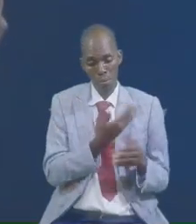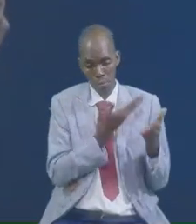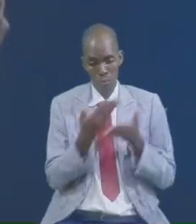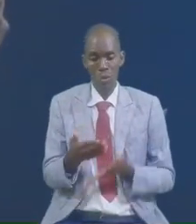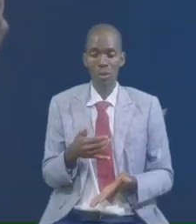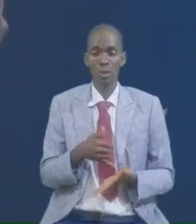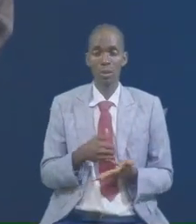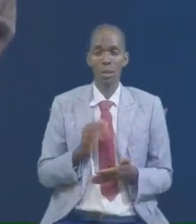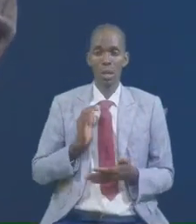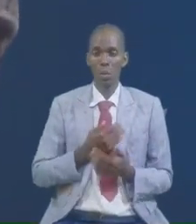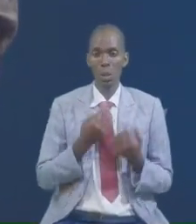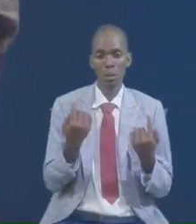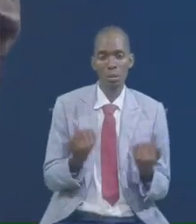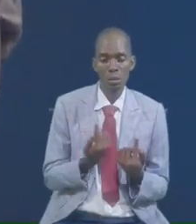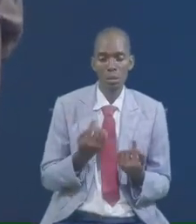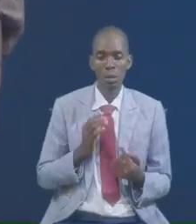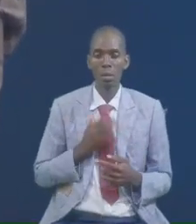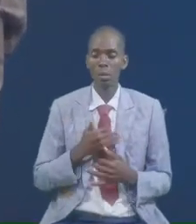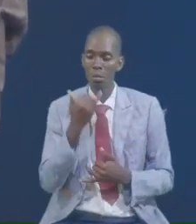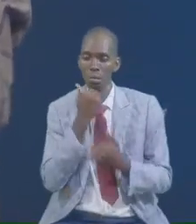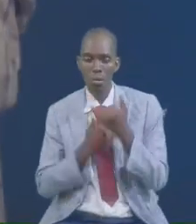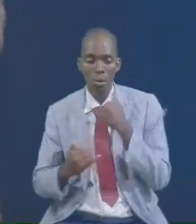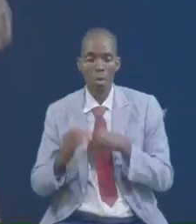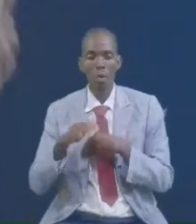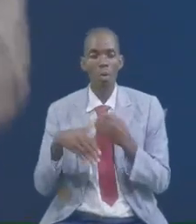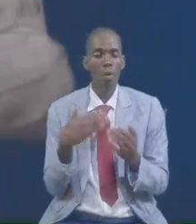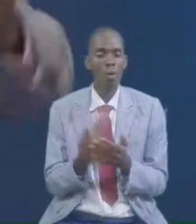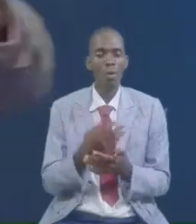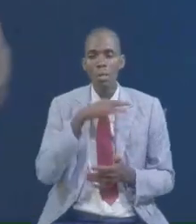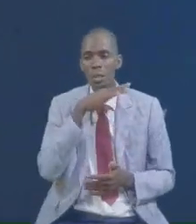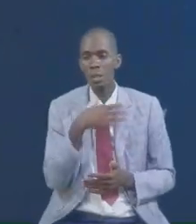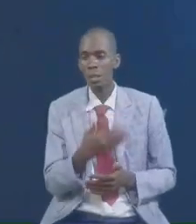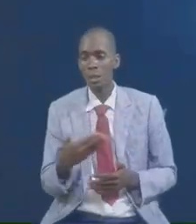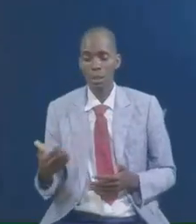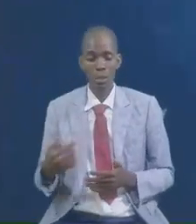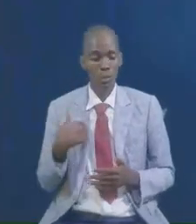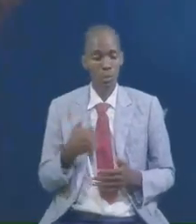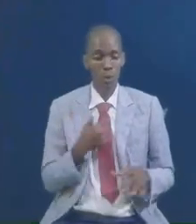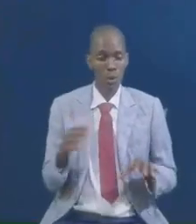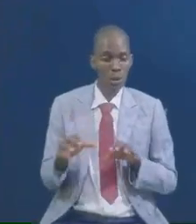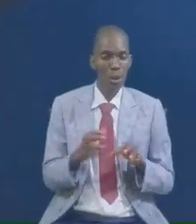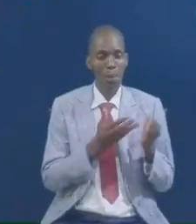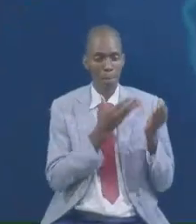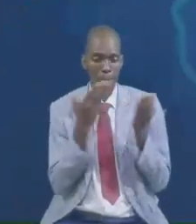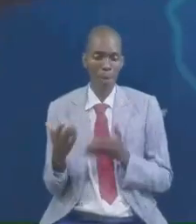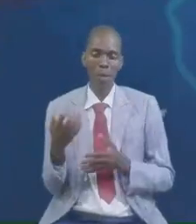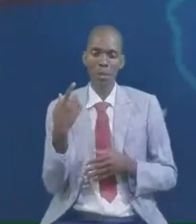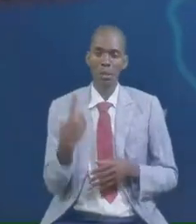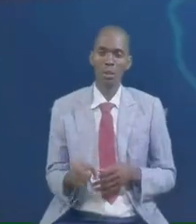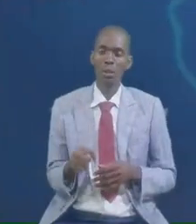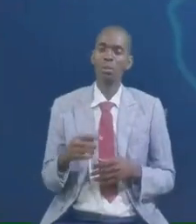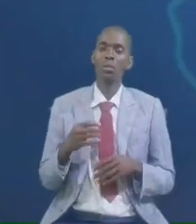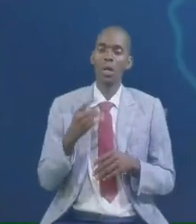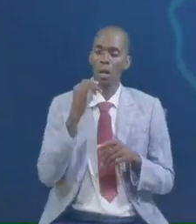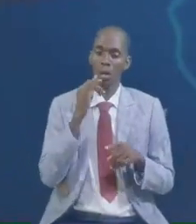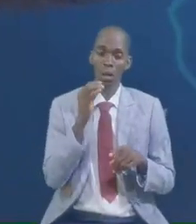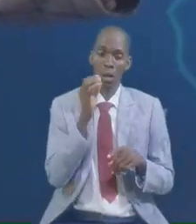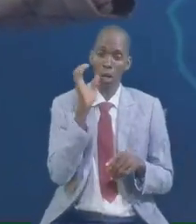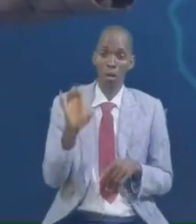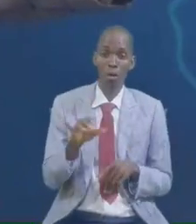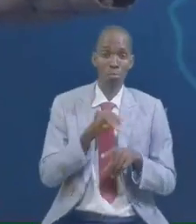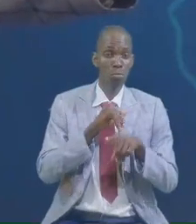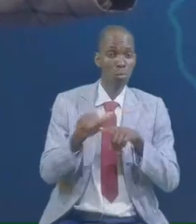nos transgressions, toutes les choses que nous avons faites ont causé la malédiction. Ainsi donc, les malédictions